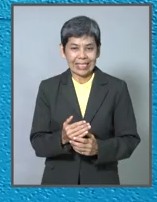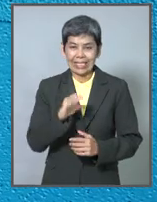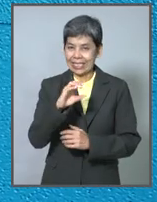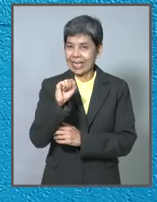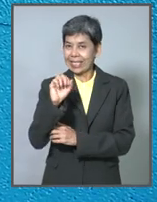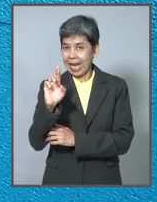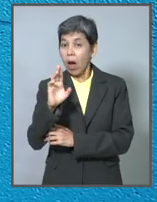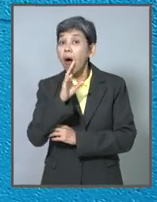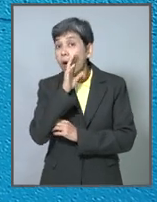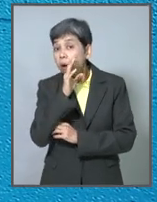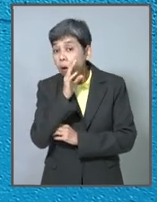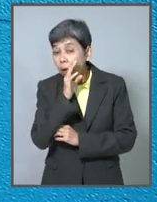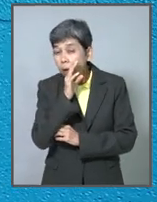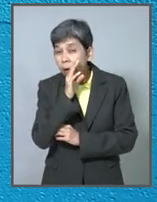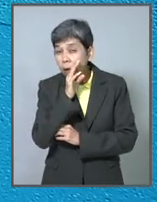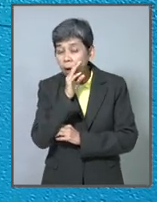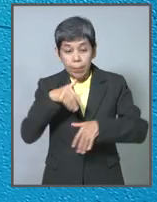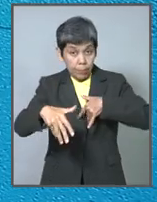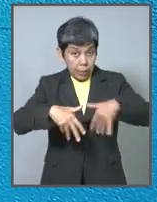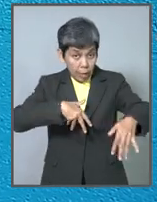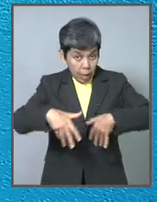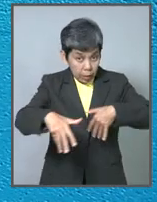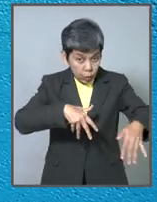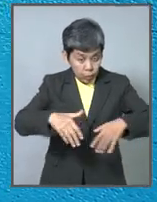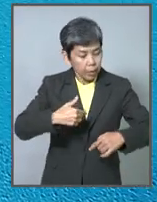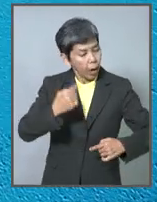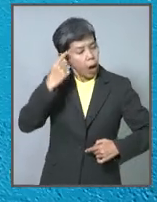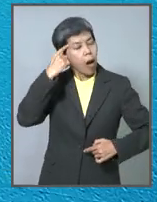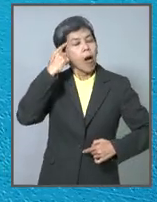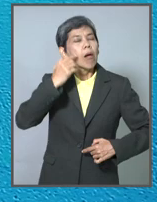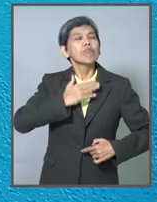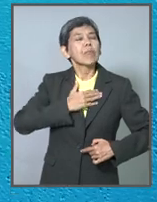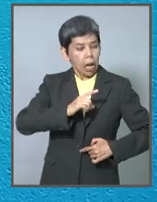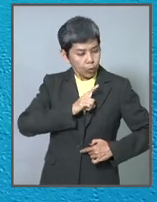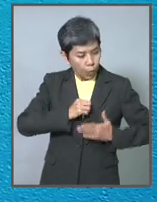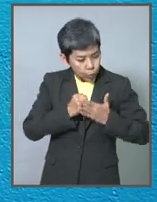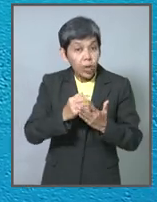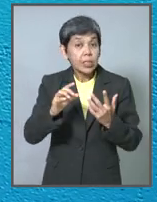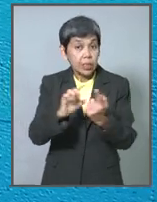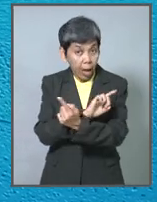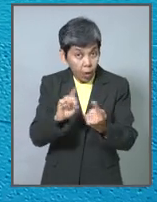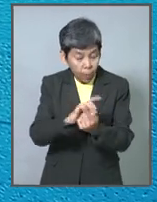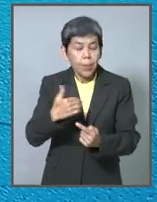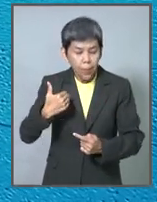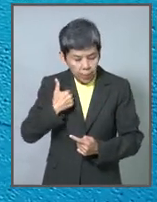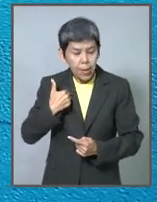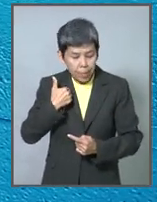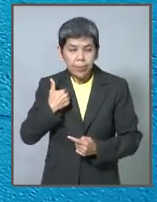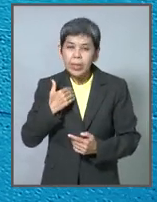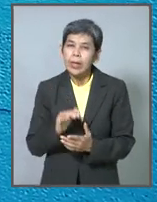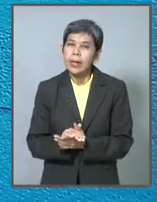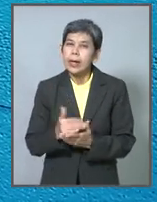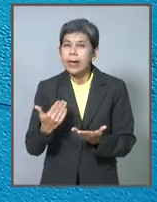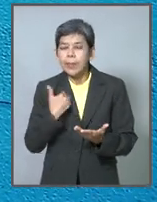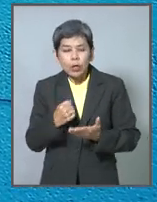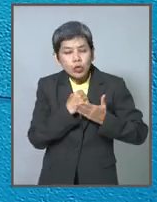อันเนี้ยเมื่อประชาชนมีจิตสำนึกที่จะรับผิดชอบต่อสังคมใช่ไหมครับมันก็จะมีแนวทาง